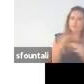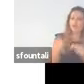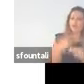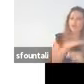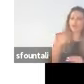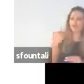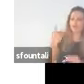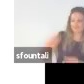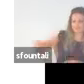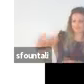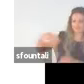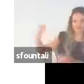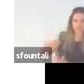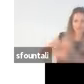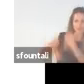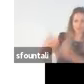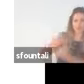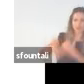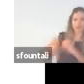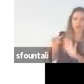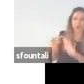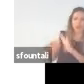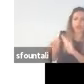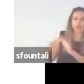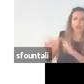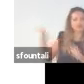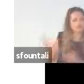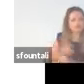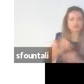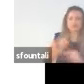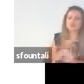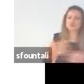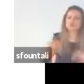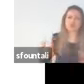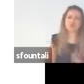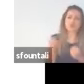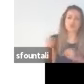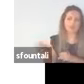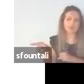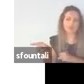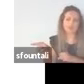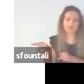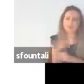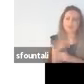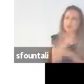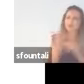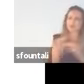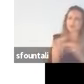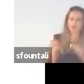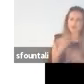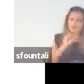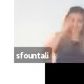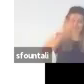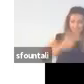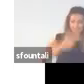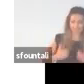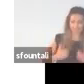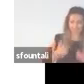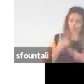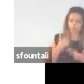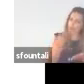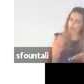τιμωρία. Ακόμα και όταν οι επιζήσασες καταγγέλουν τον βιασμό, μπορεί να καταλήγουν να είναι εκ νέου τραυματισμένες και να μην μπορούν να